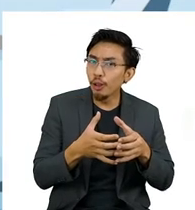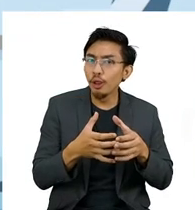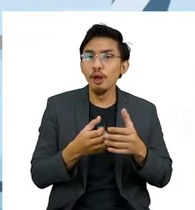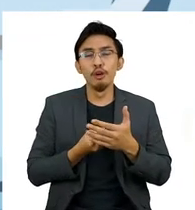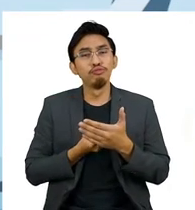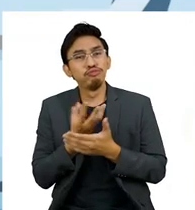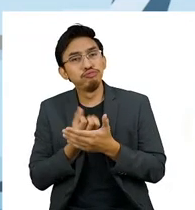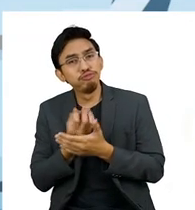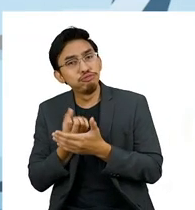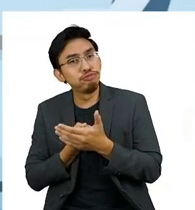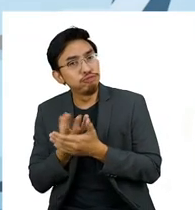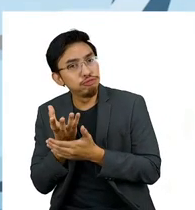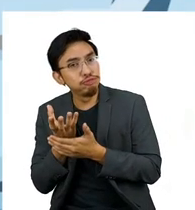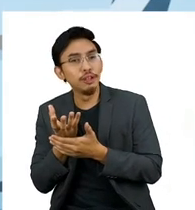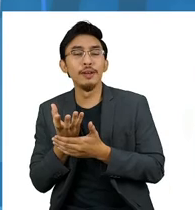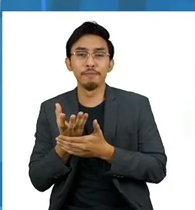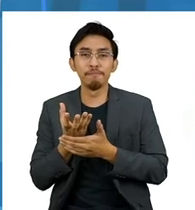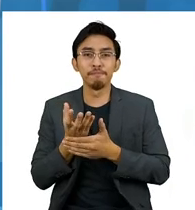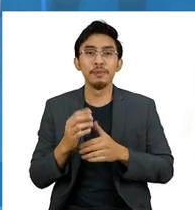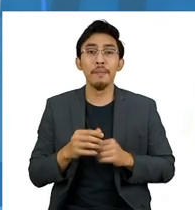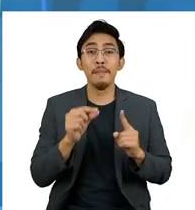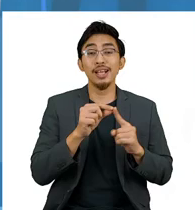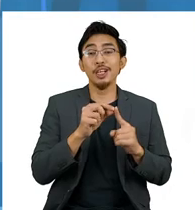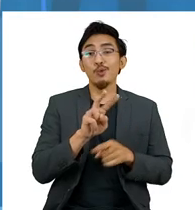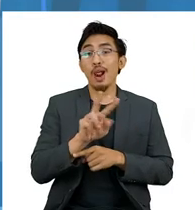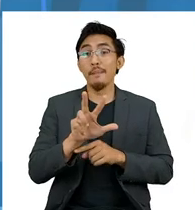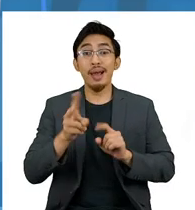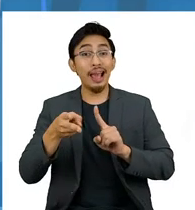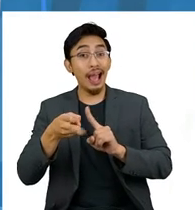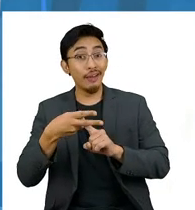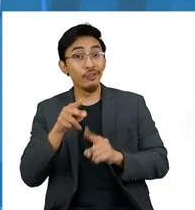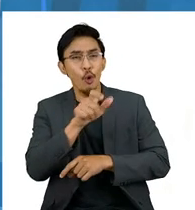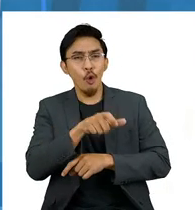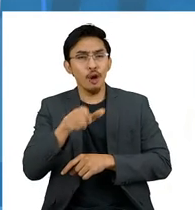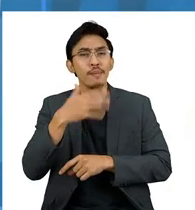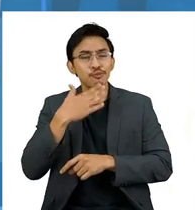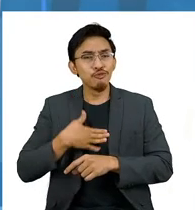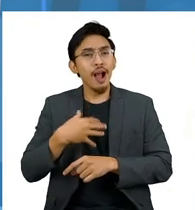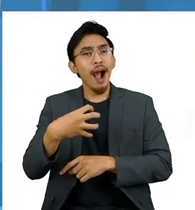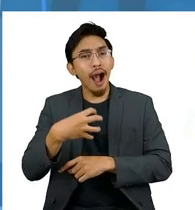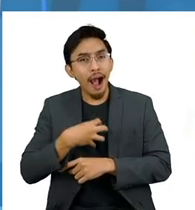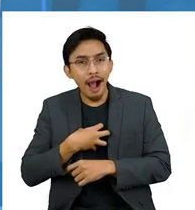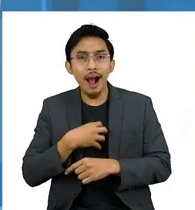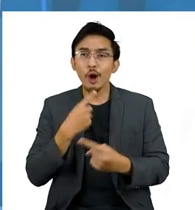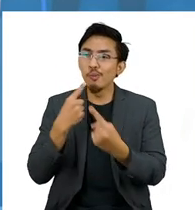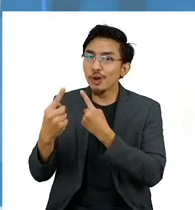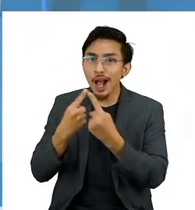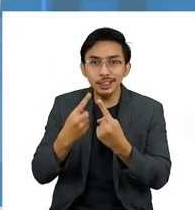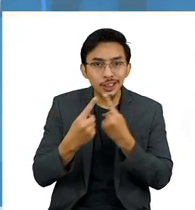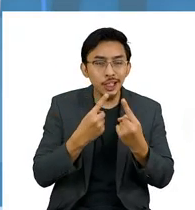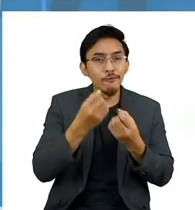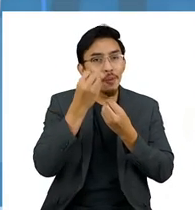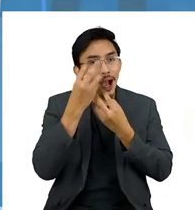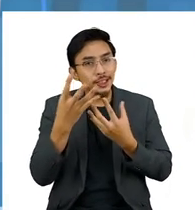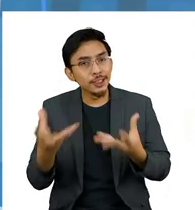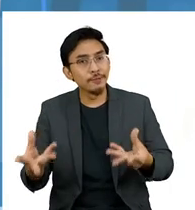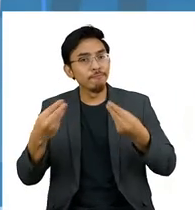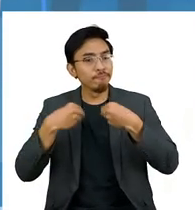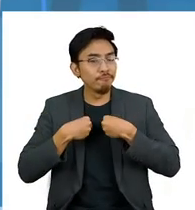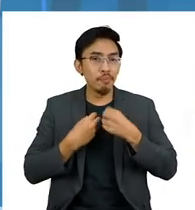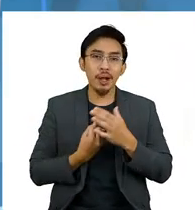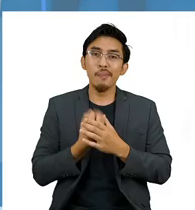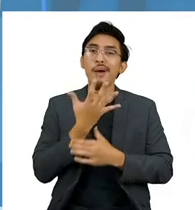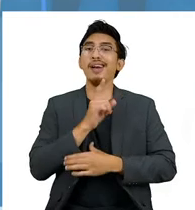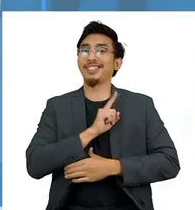berkumpul, dan mengeluarkan pendapat. Pasal 28F, setiap orang berhak untuk berkomunikasi dan memperoleh informasi untuk